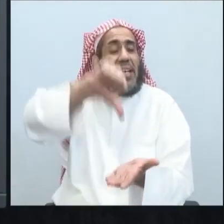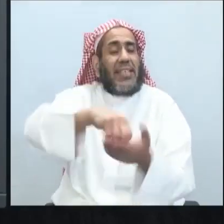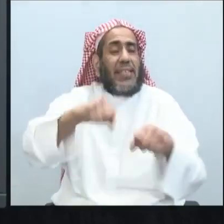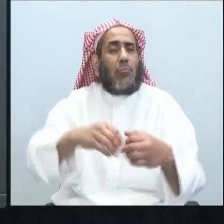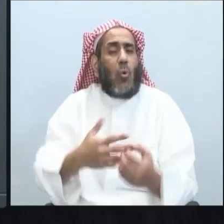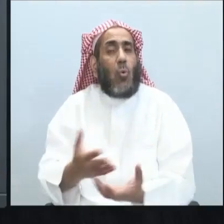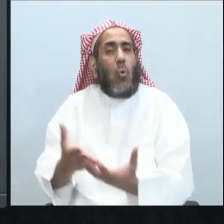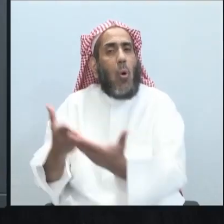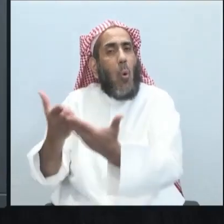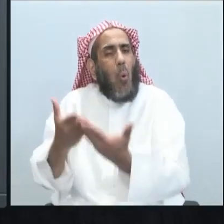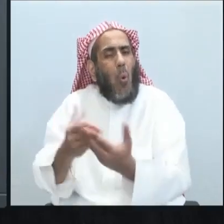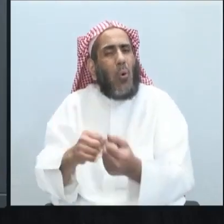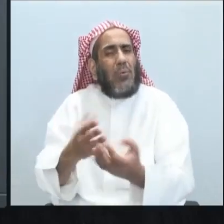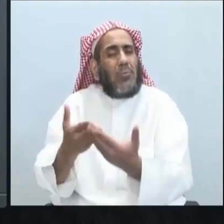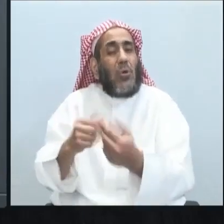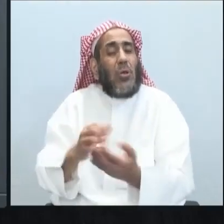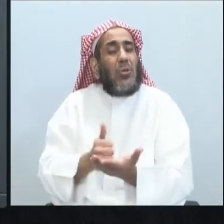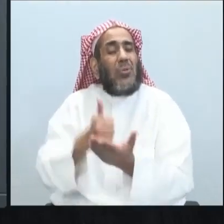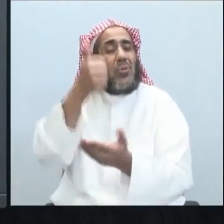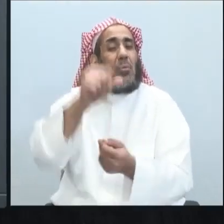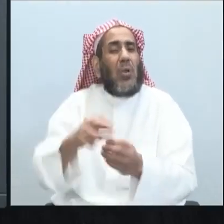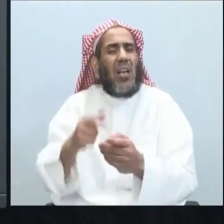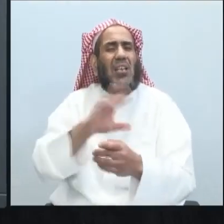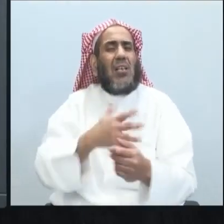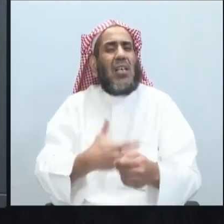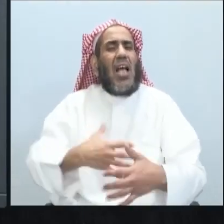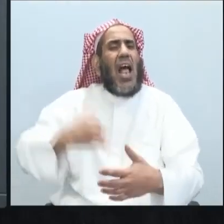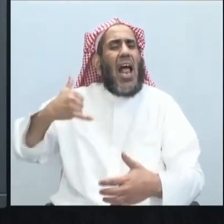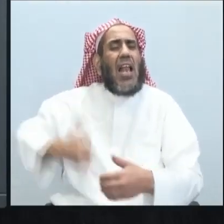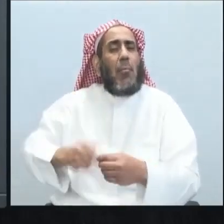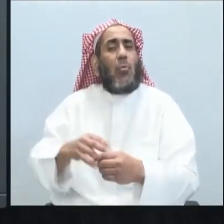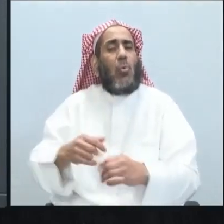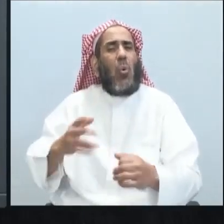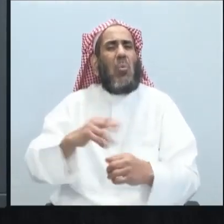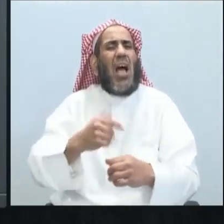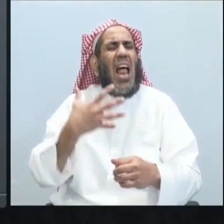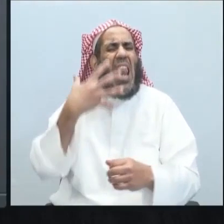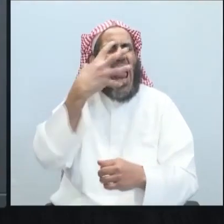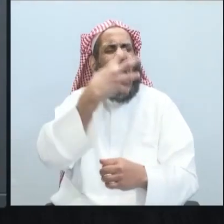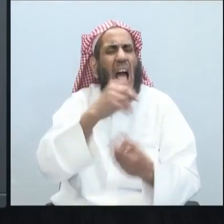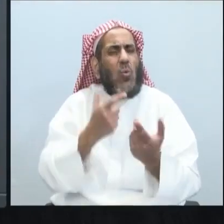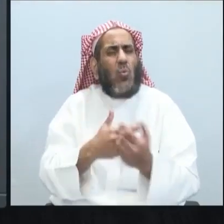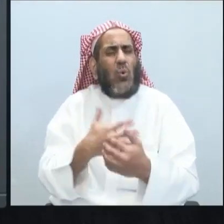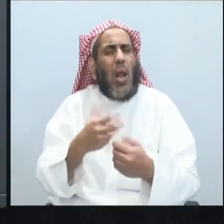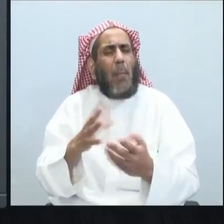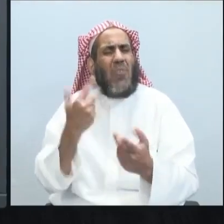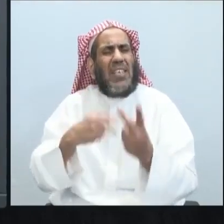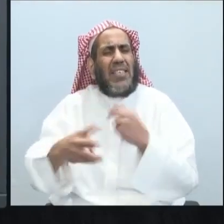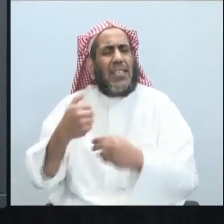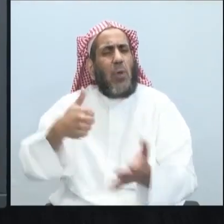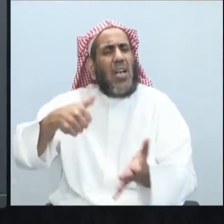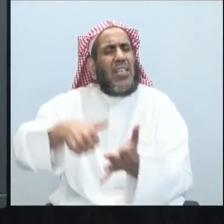نجدتهم لاجدادي اليمنيين عندما غزاهم الاحباش طبعا قديما جدا في العصر الجاهلي كيف